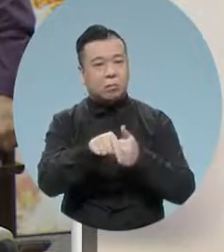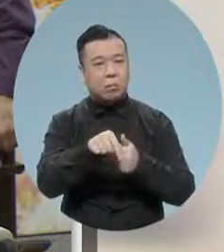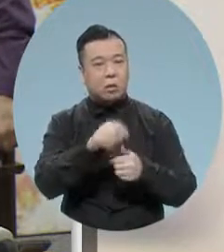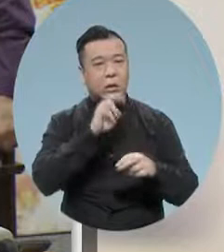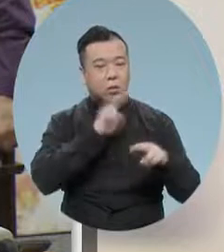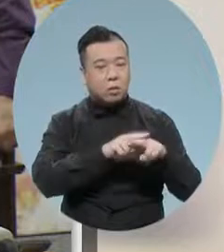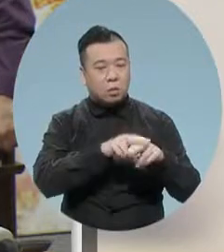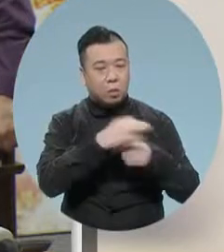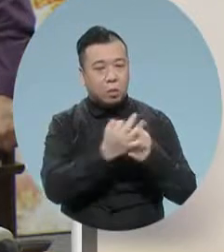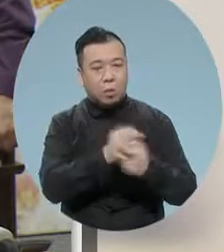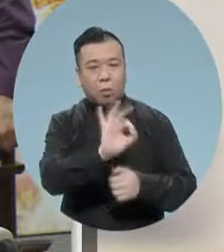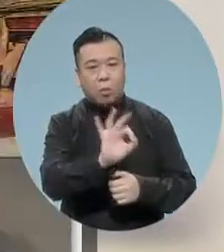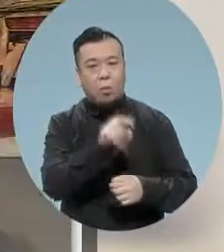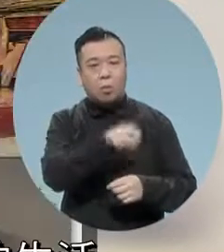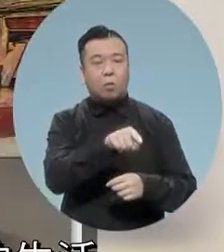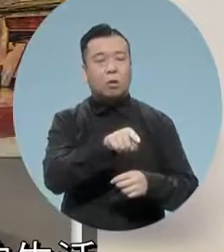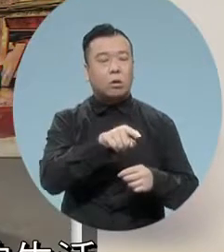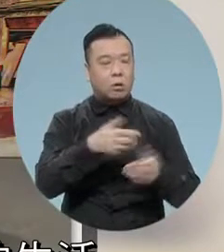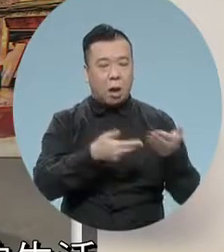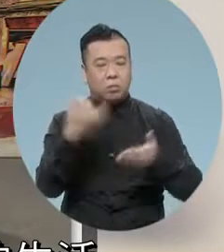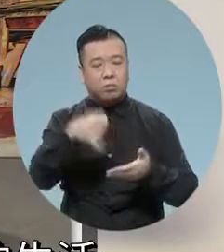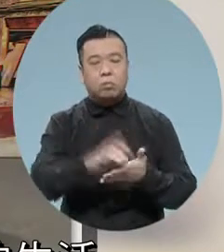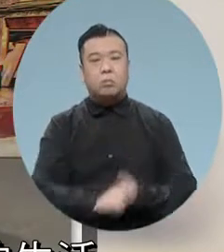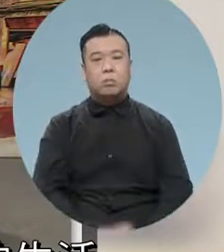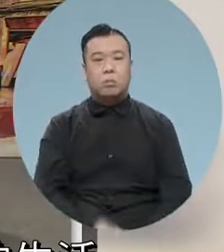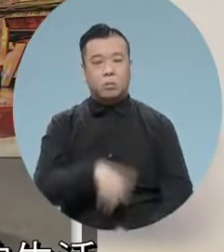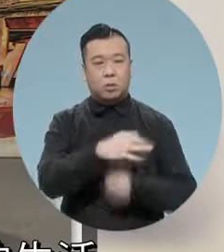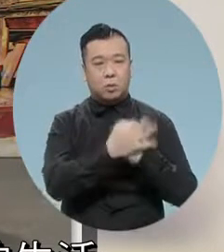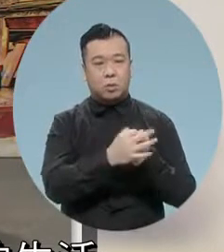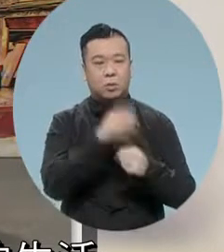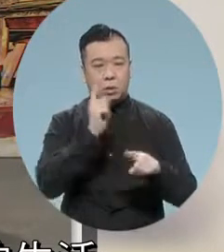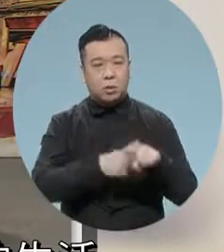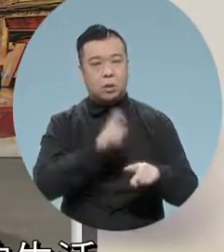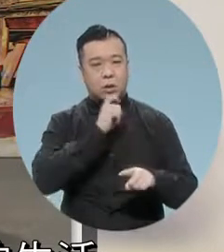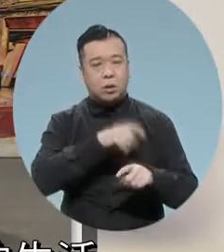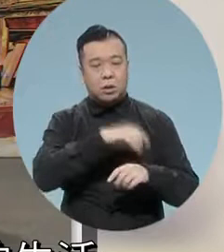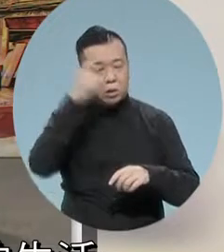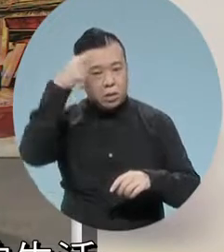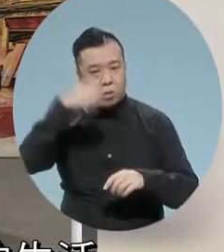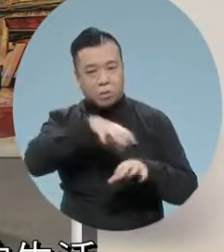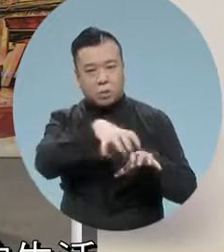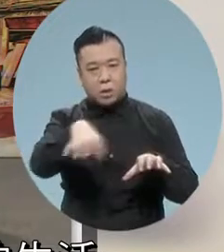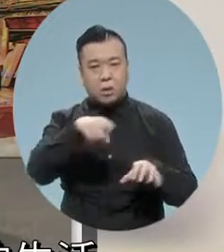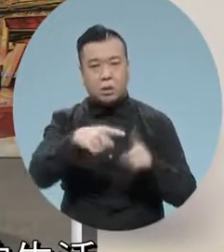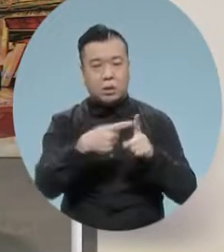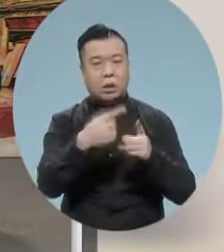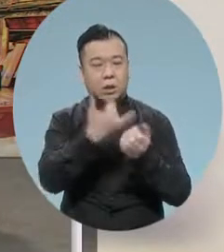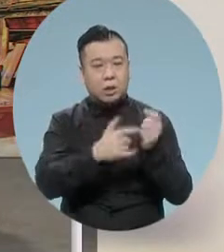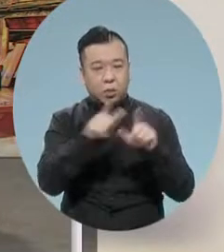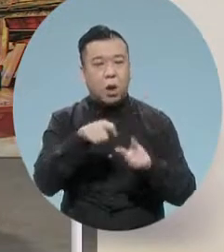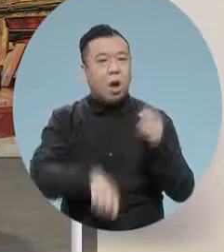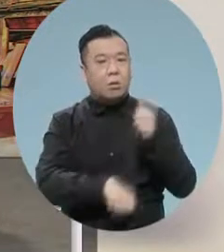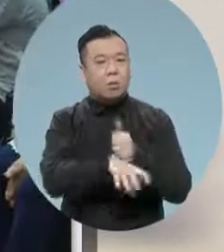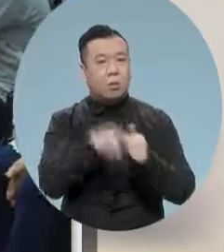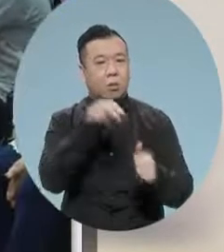有國家你沒得國際交往的。第二呢，就是國家亦都是任何一個社會和人的生活最基